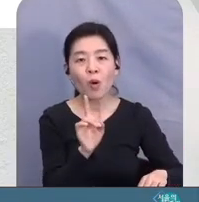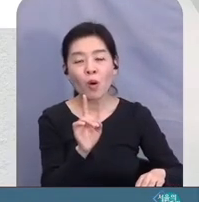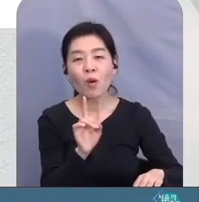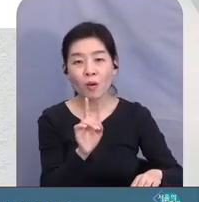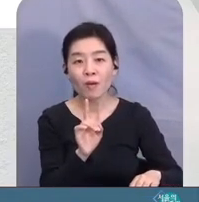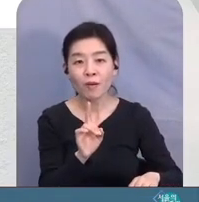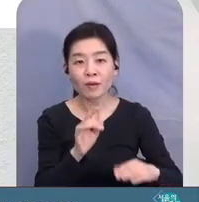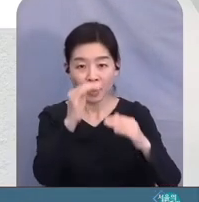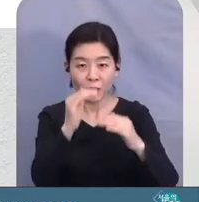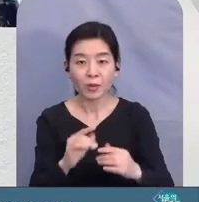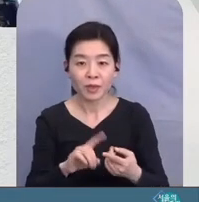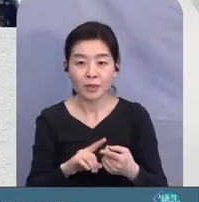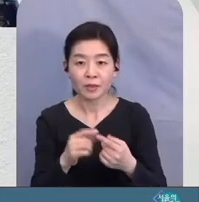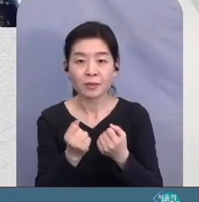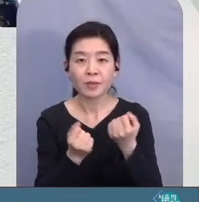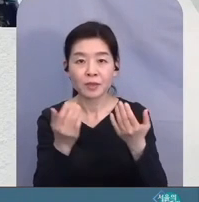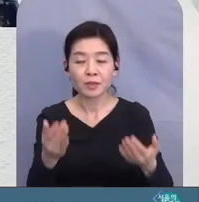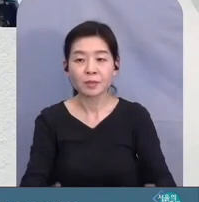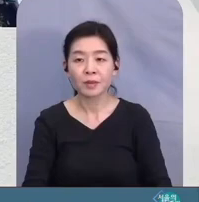드리도록 하겠습니다. 다음요.